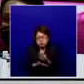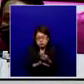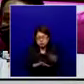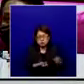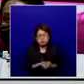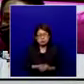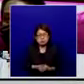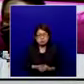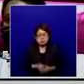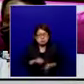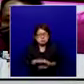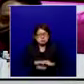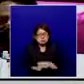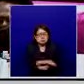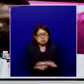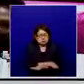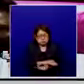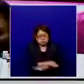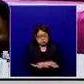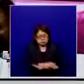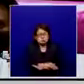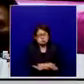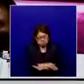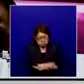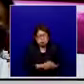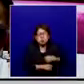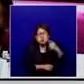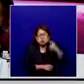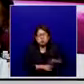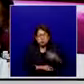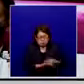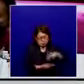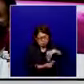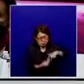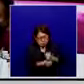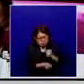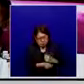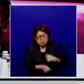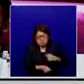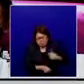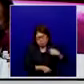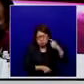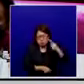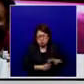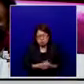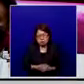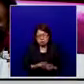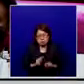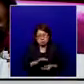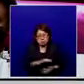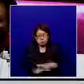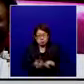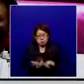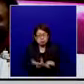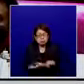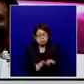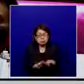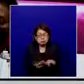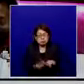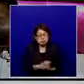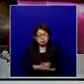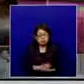ครับมันจัดใต้โต๊ะได้ไอ้เรตติ้งที่ว่าเนี่ยผมอยู่ในวงการธุรกิจผมรู้ดีถ้าให้ก้อนใหญ่หน่อยเอ้ยเอาไปเลย A